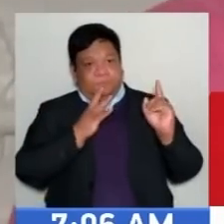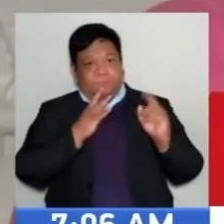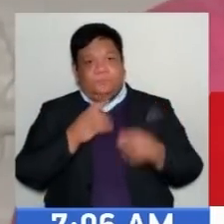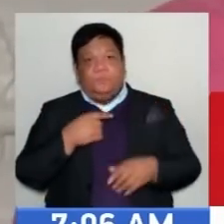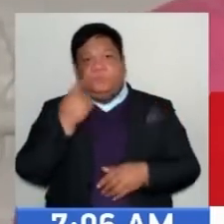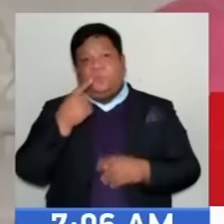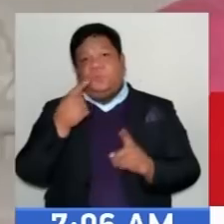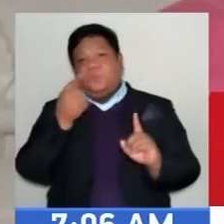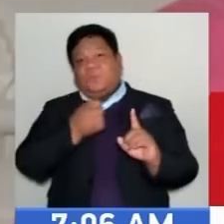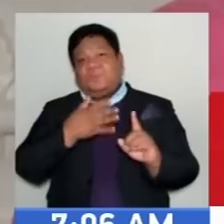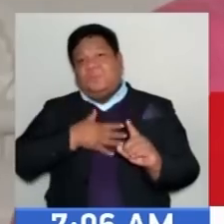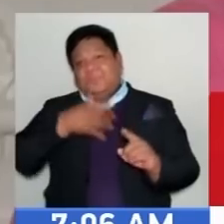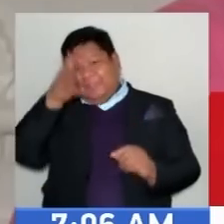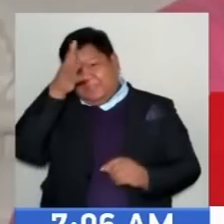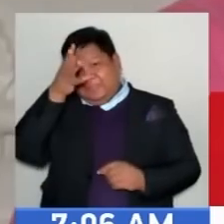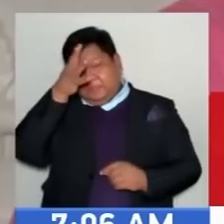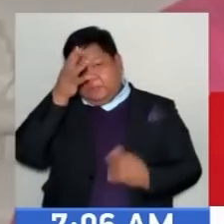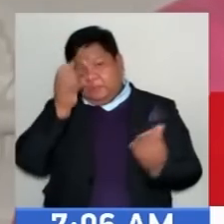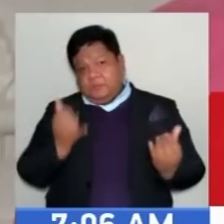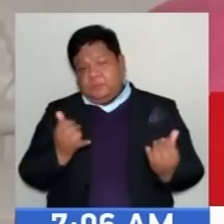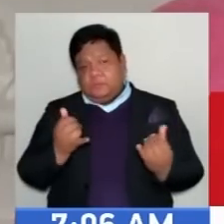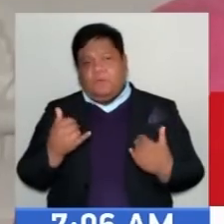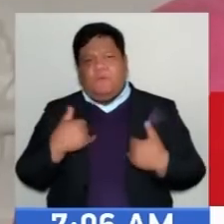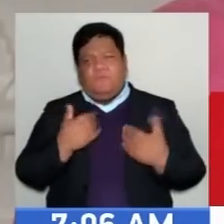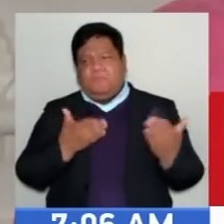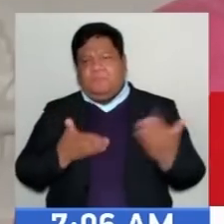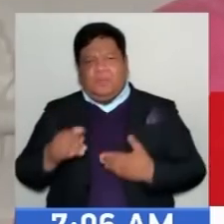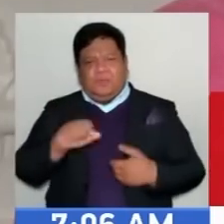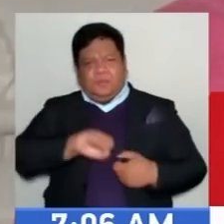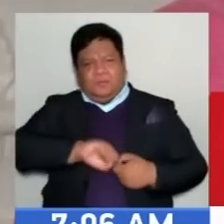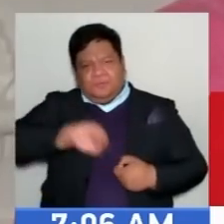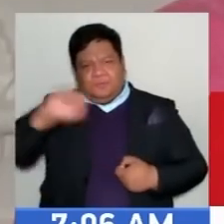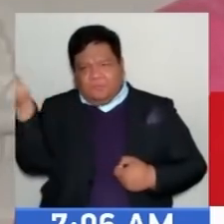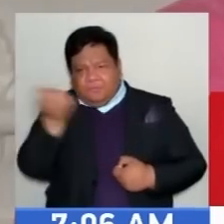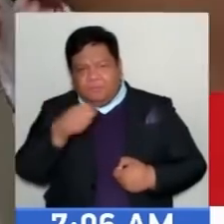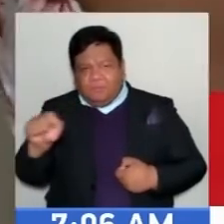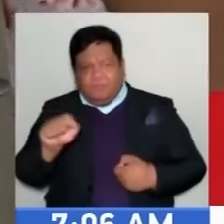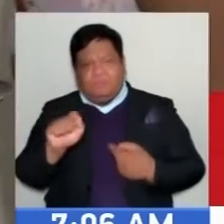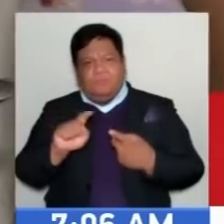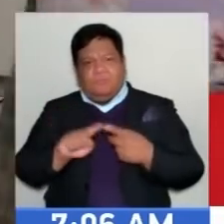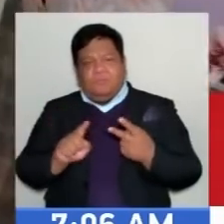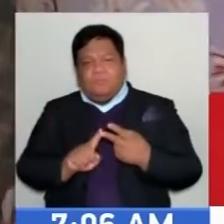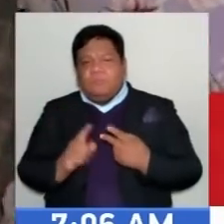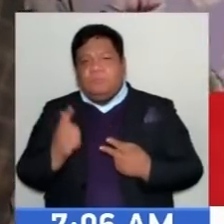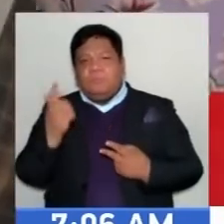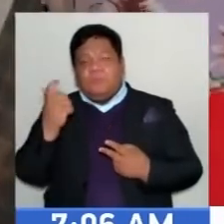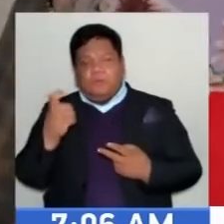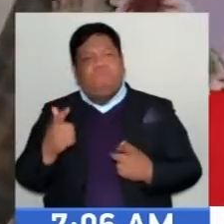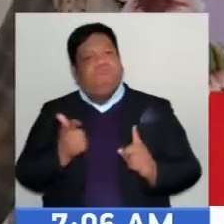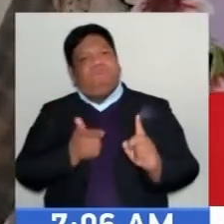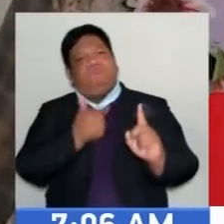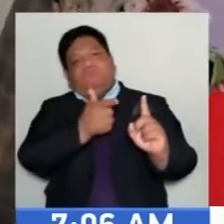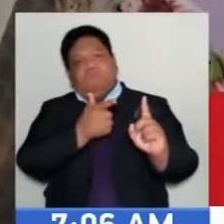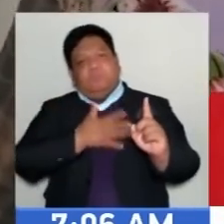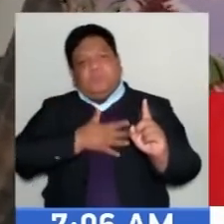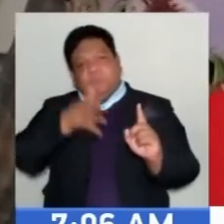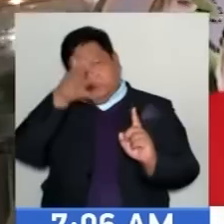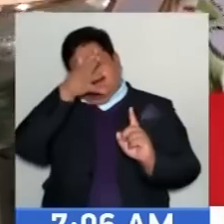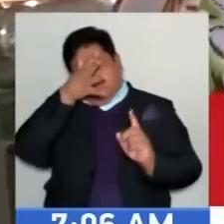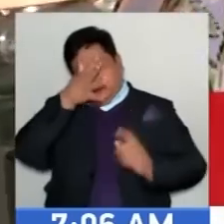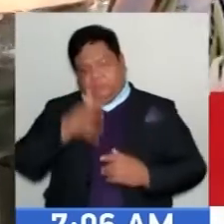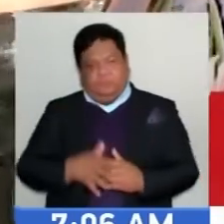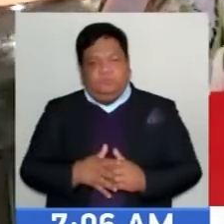pong samurai po tsaka po baril. Tinutukan niya po yung tatay ko. May nakatakda nga raw sanang hearing ngayong